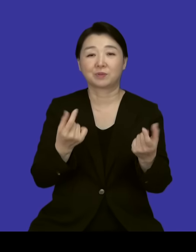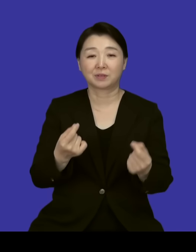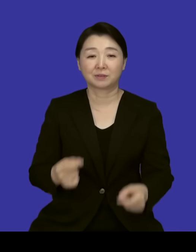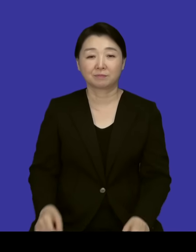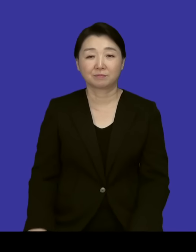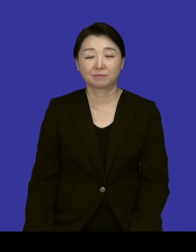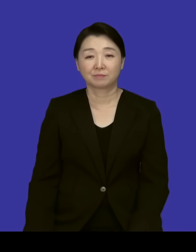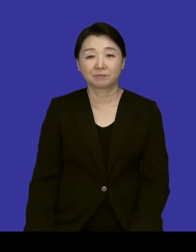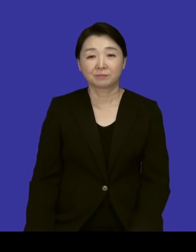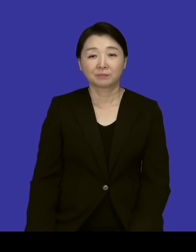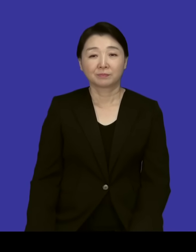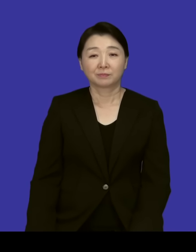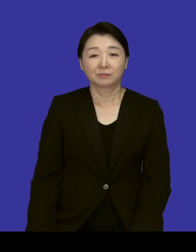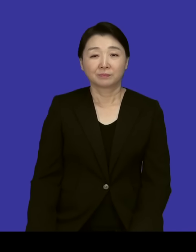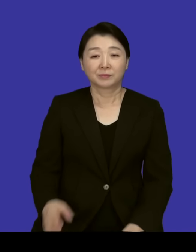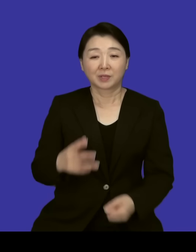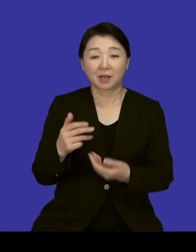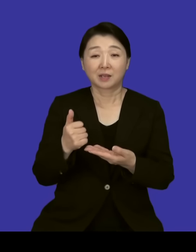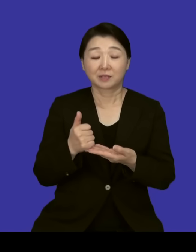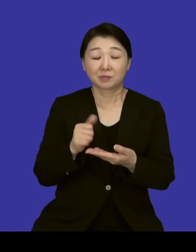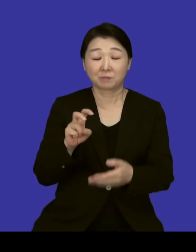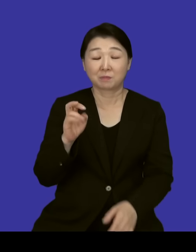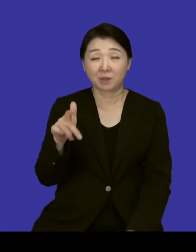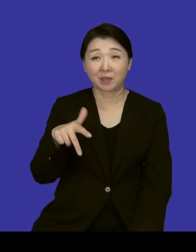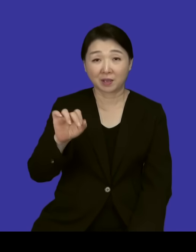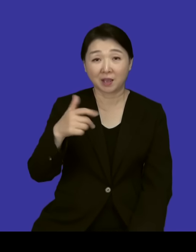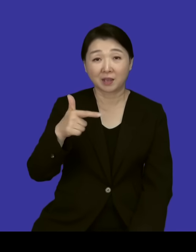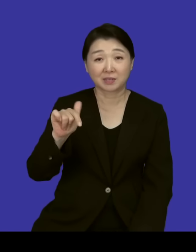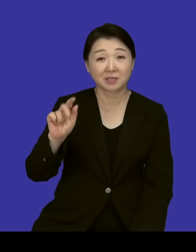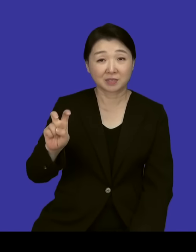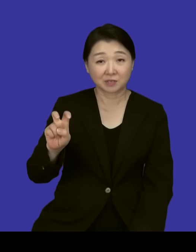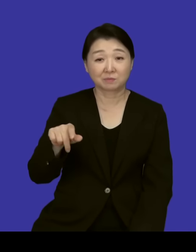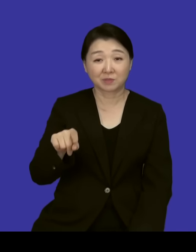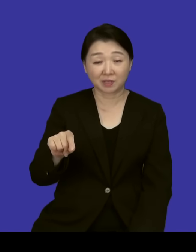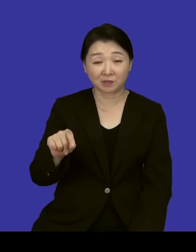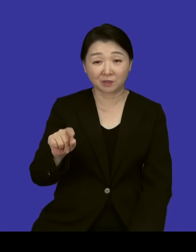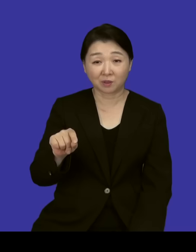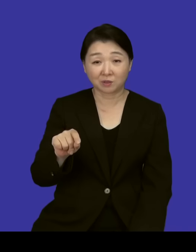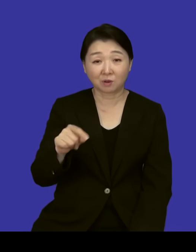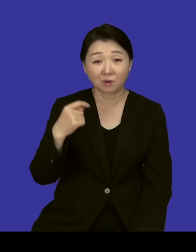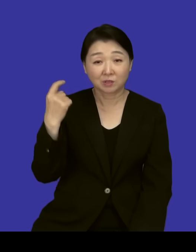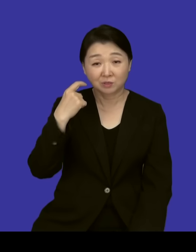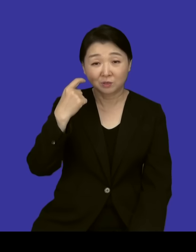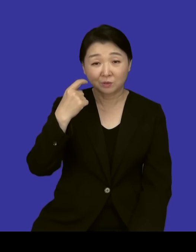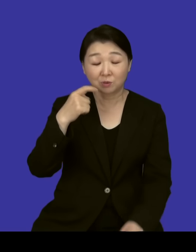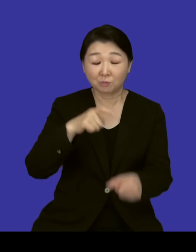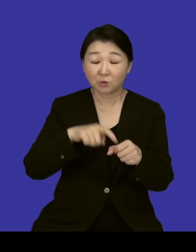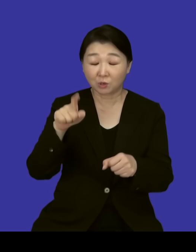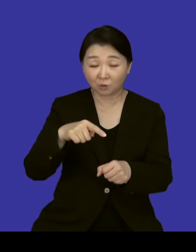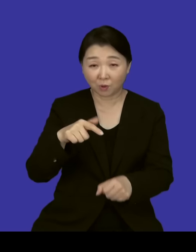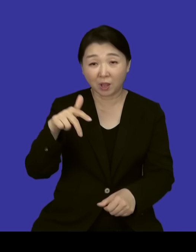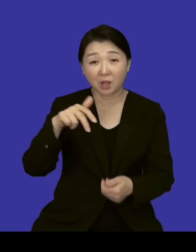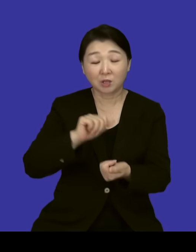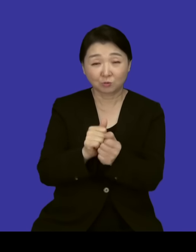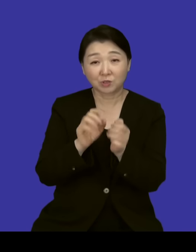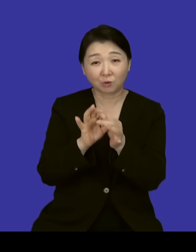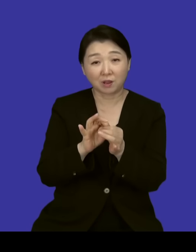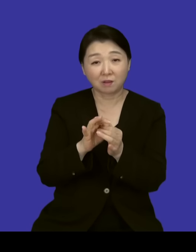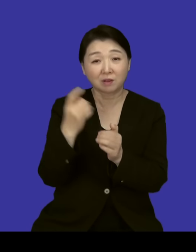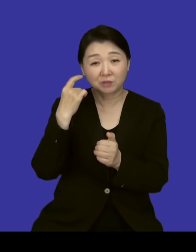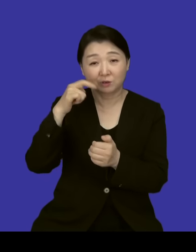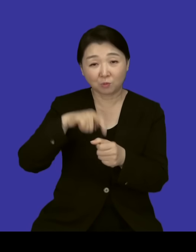네. 하나님의 메커니즘 자체를 지금 네. 지금 그렇죠. 그거 들으러 왔거든요. 예. 그 주식 메커니즘 들으러 왔는데 어,